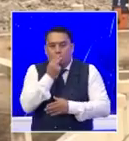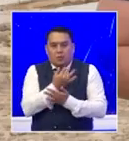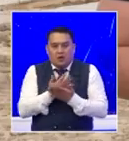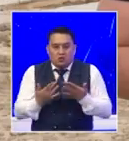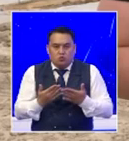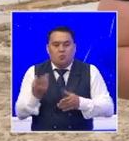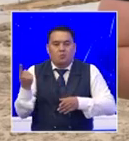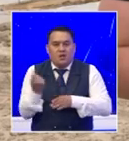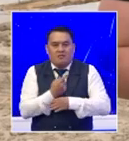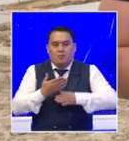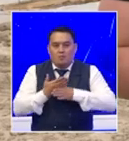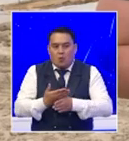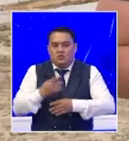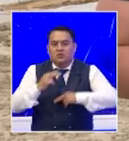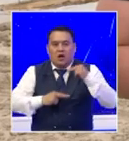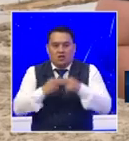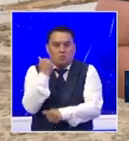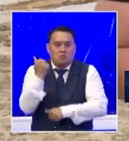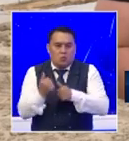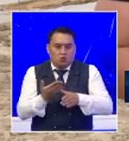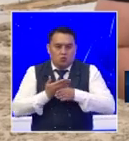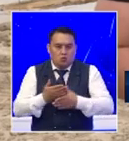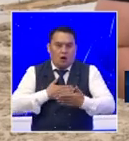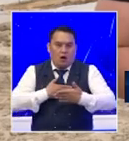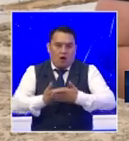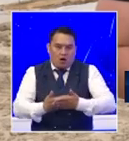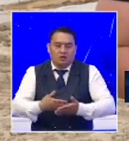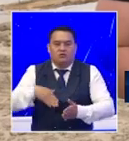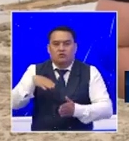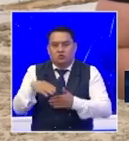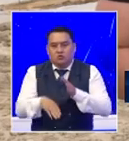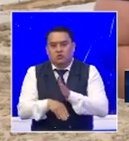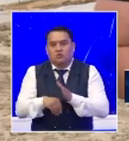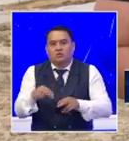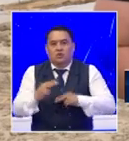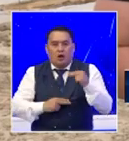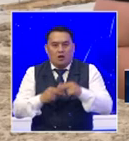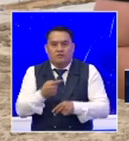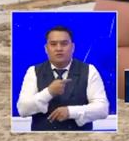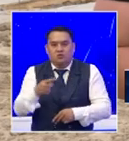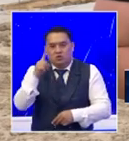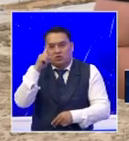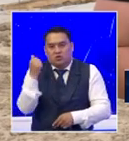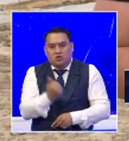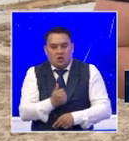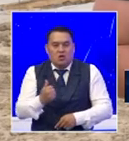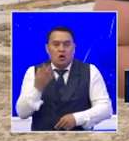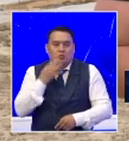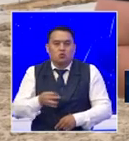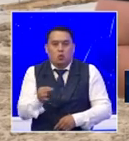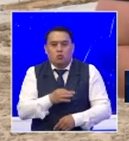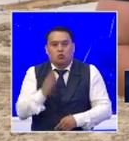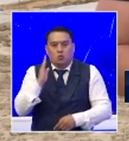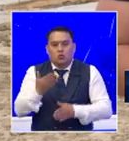первой необходимости и стройматериалов, волонтеры будут активно задействованы и на строительных площадках. В течение недели добровольцы из ЖТСУ